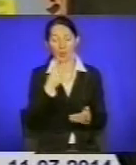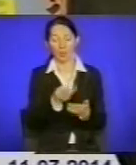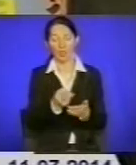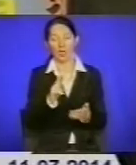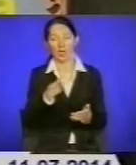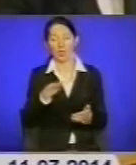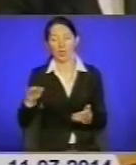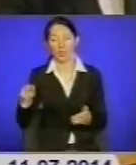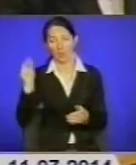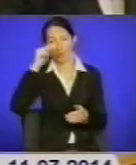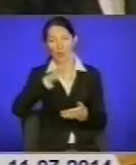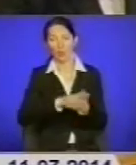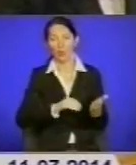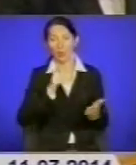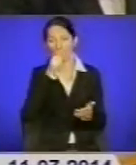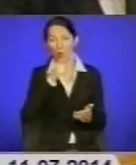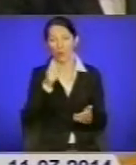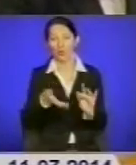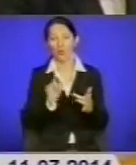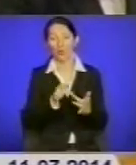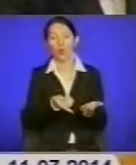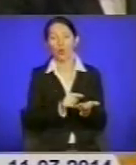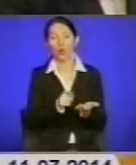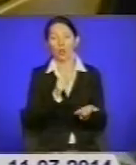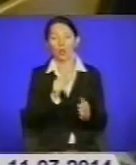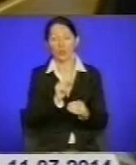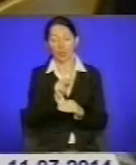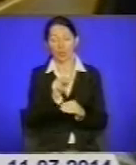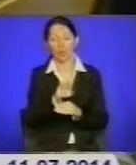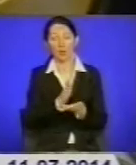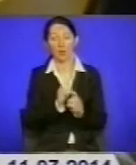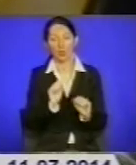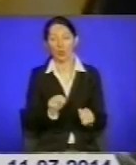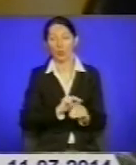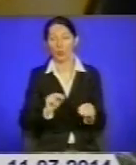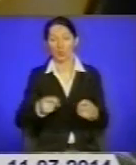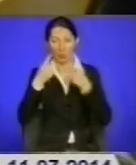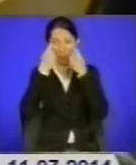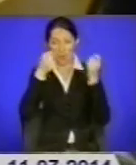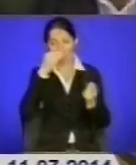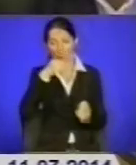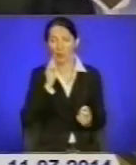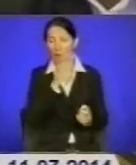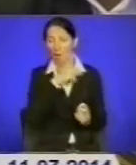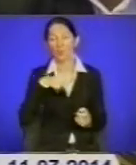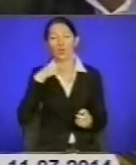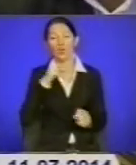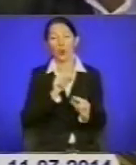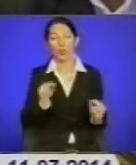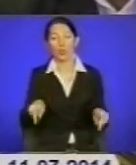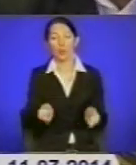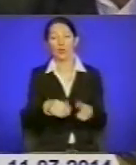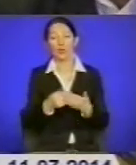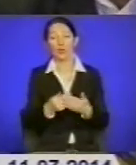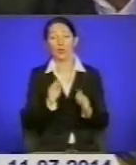вчиться протягом року. В електронному журналі вчителі матимуть можливість писати оголошення батькам, зауваження учням і навіть